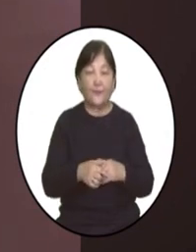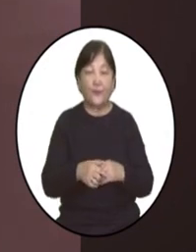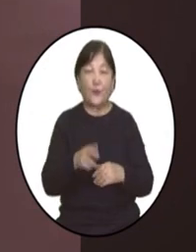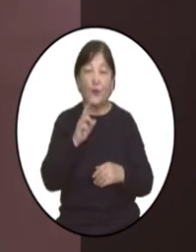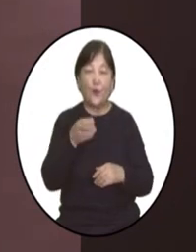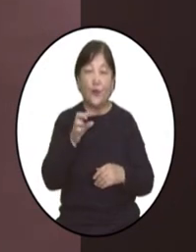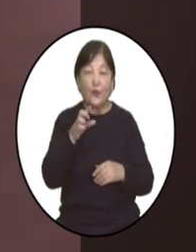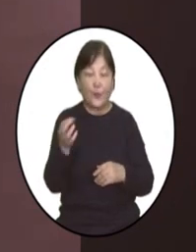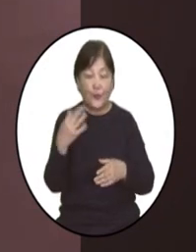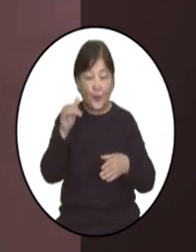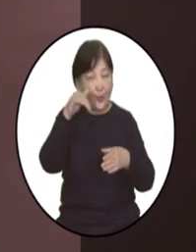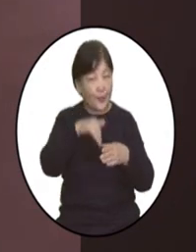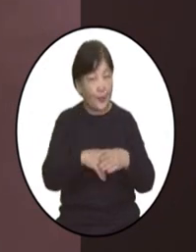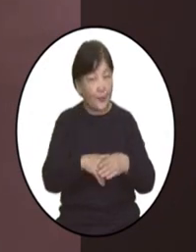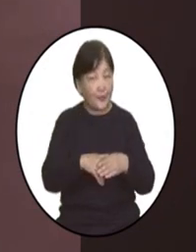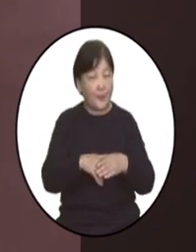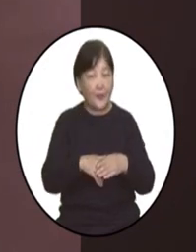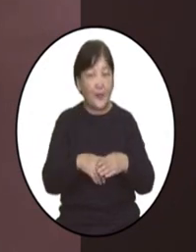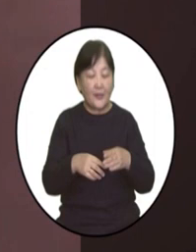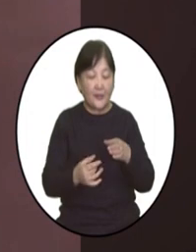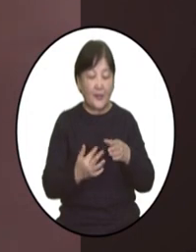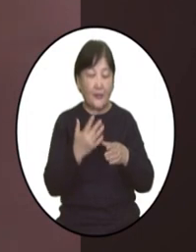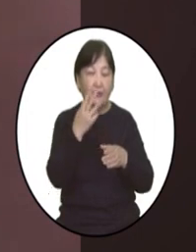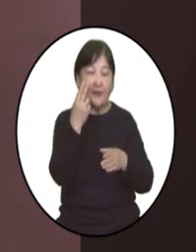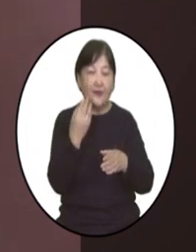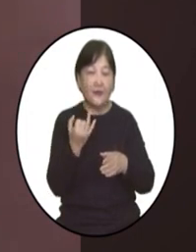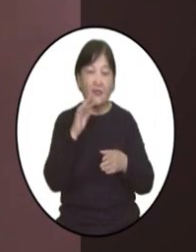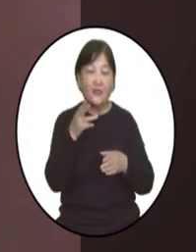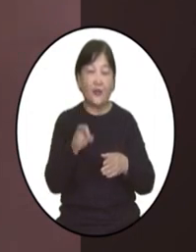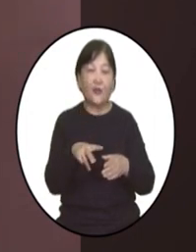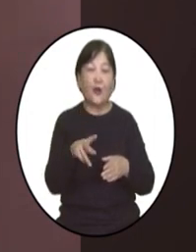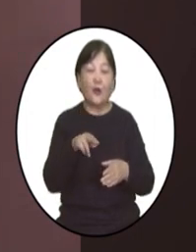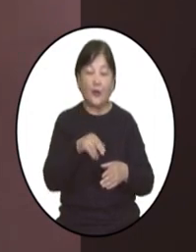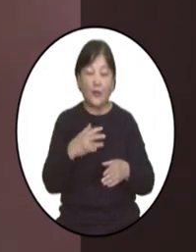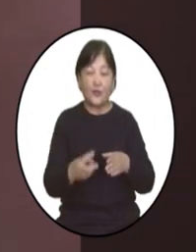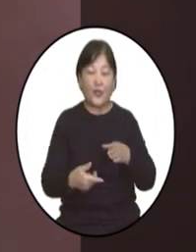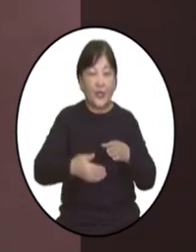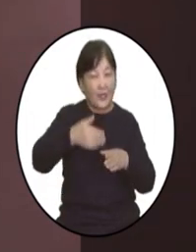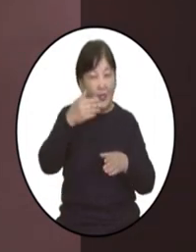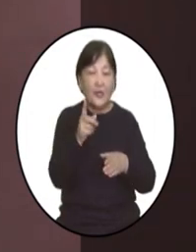Колбондо дэгдэмхий шингэн болох циклогексаныг хийж байна.